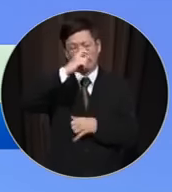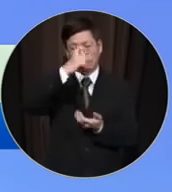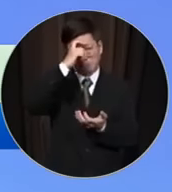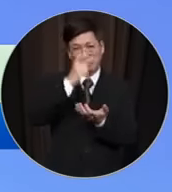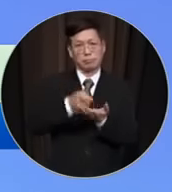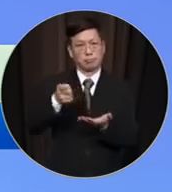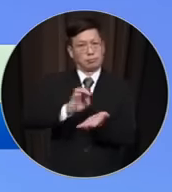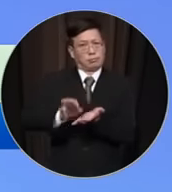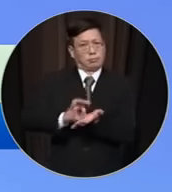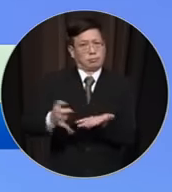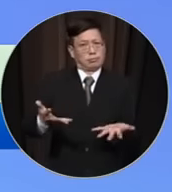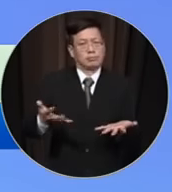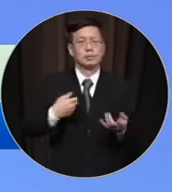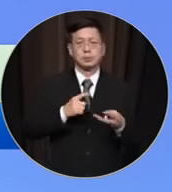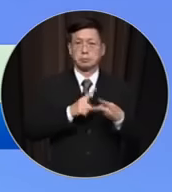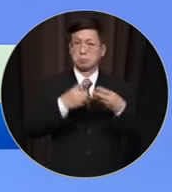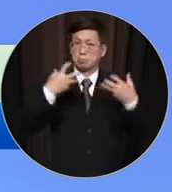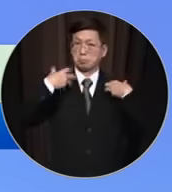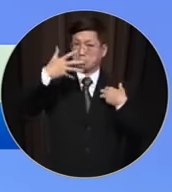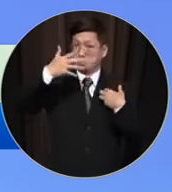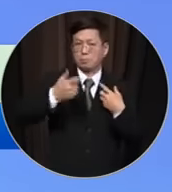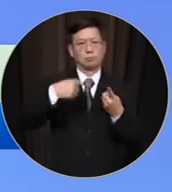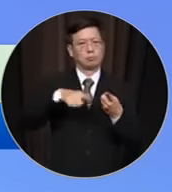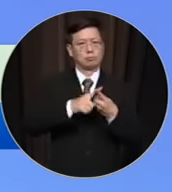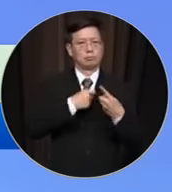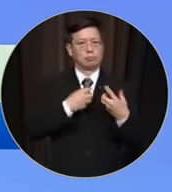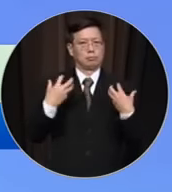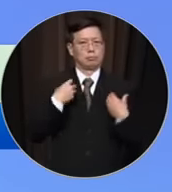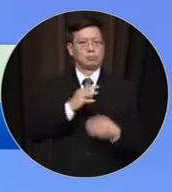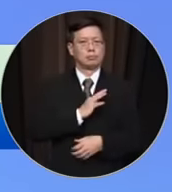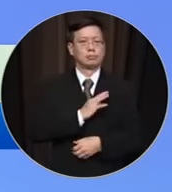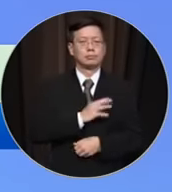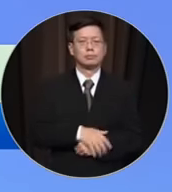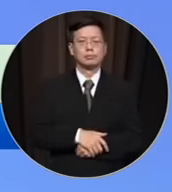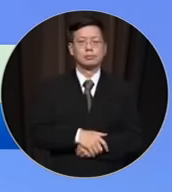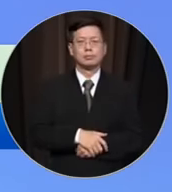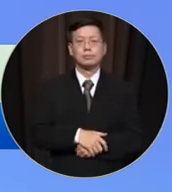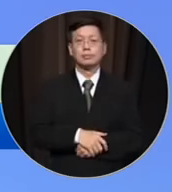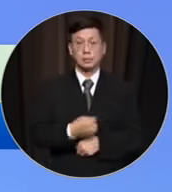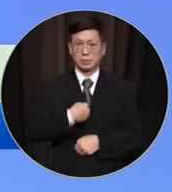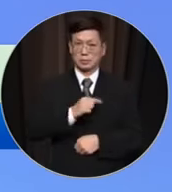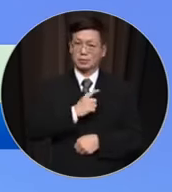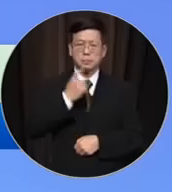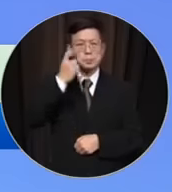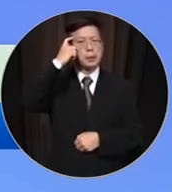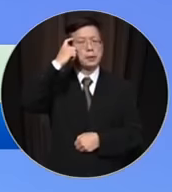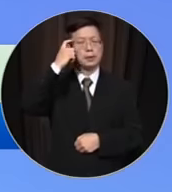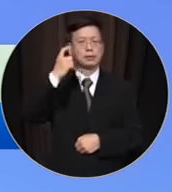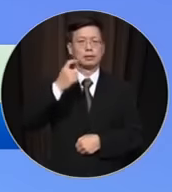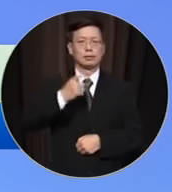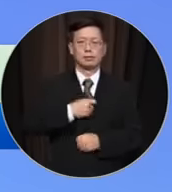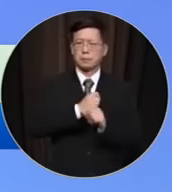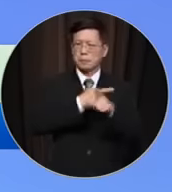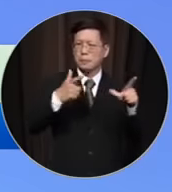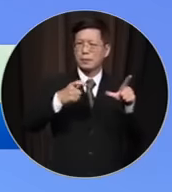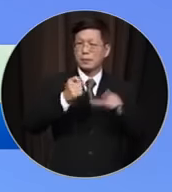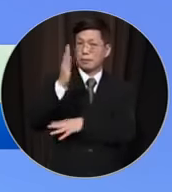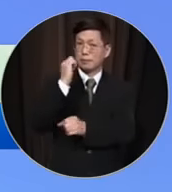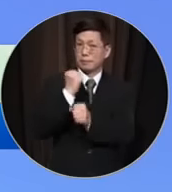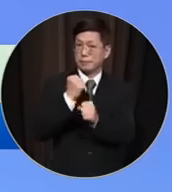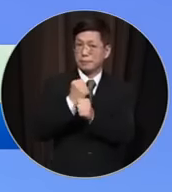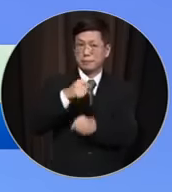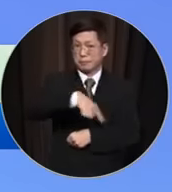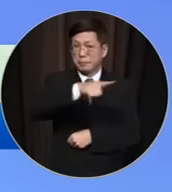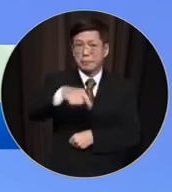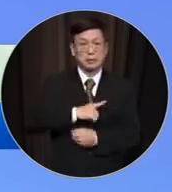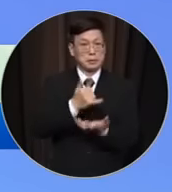些社会的成本，主其事者其实还是要负起最大的责任。因此我认为所有公职人员不能够因